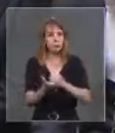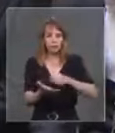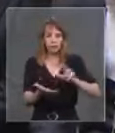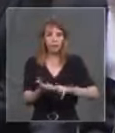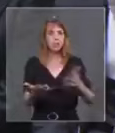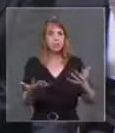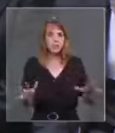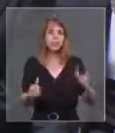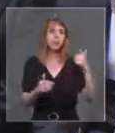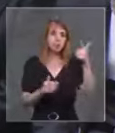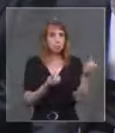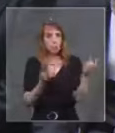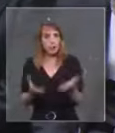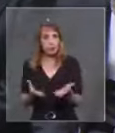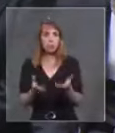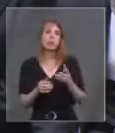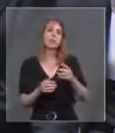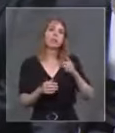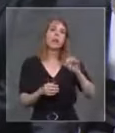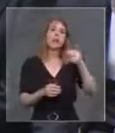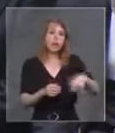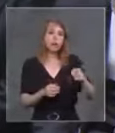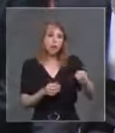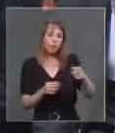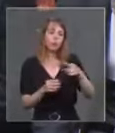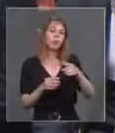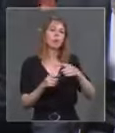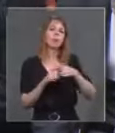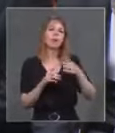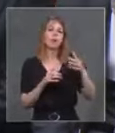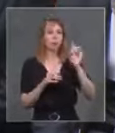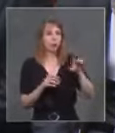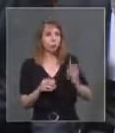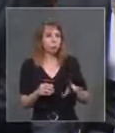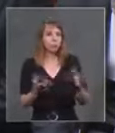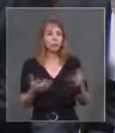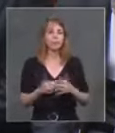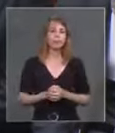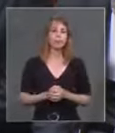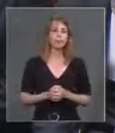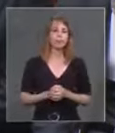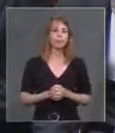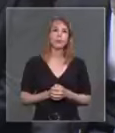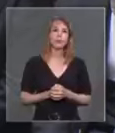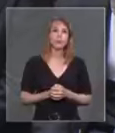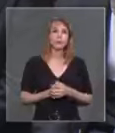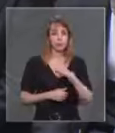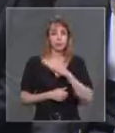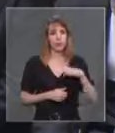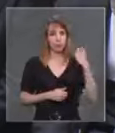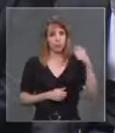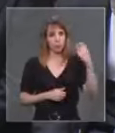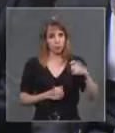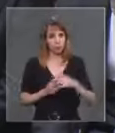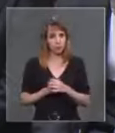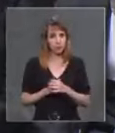deux propositions de référendum d'initiative partagée pour l'abroger. Madame la Présidente, il y a